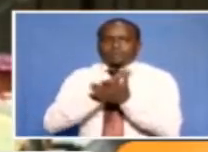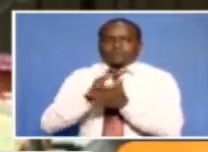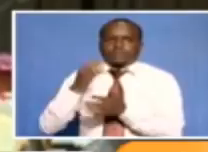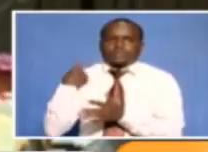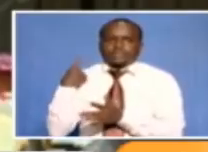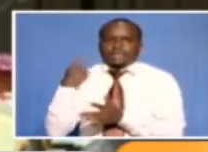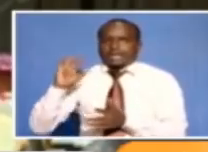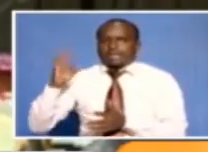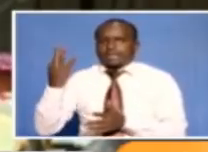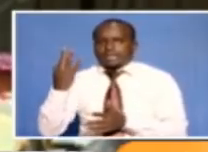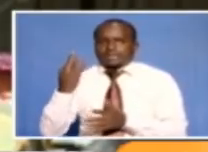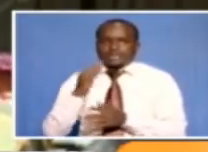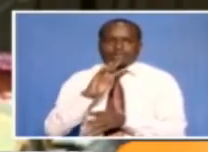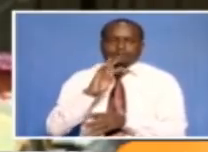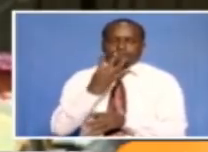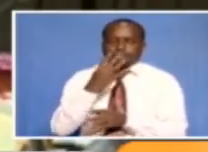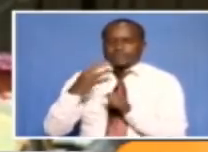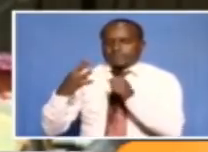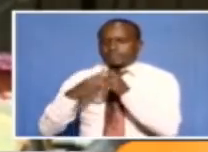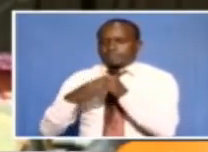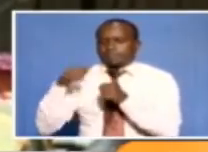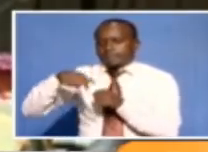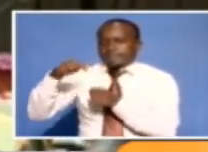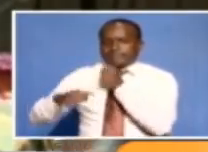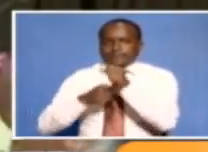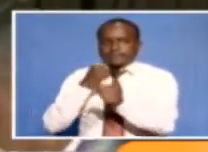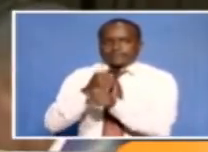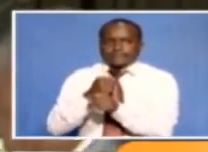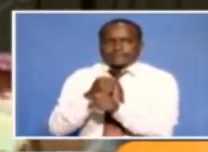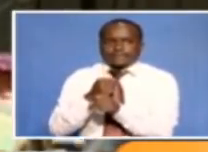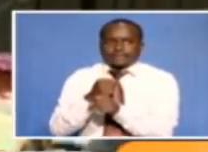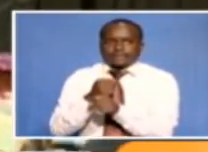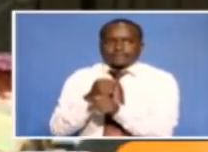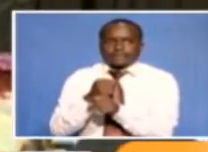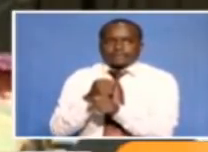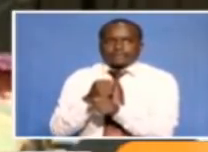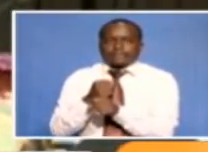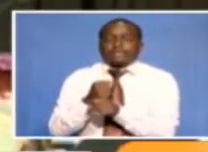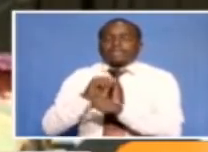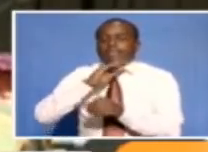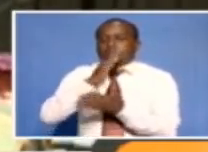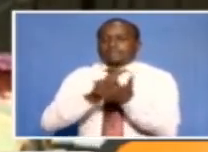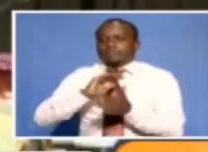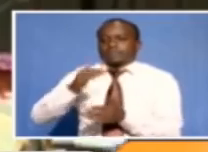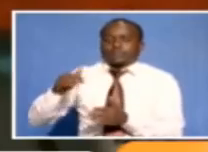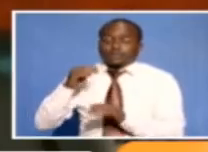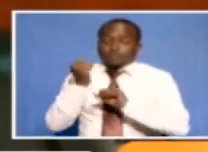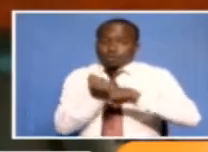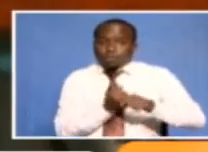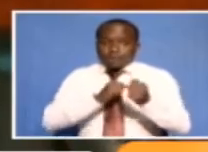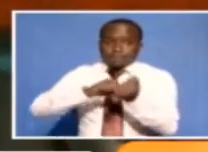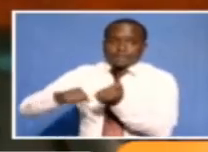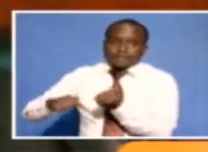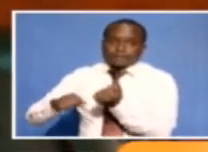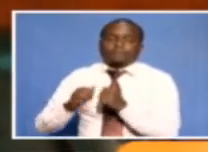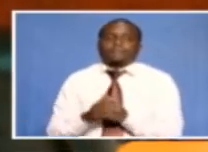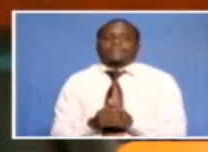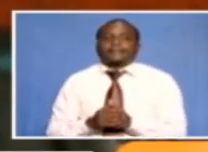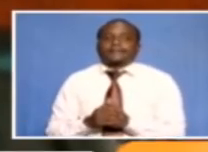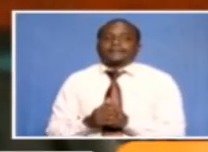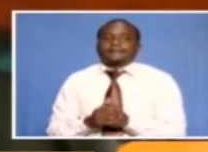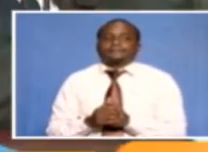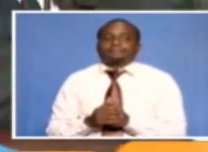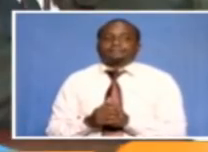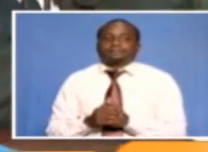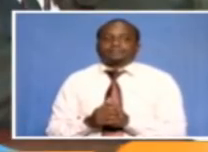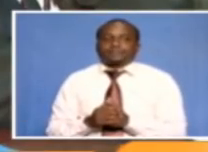the 4th of September this year, at Owade area in Rachuonyo sub-county within Homa Bay County, joined with